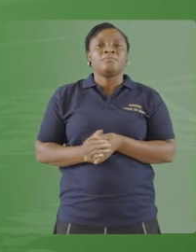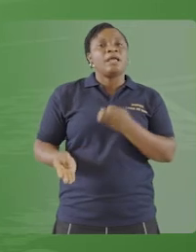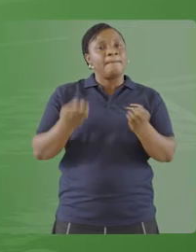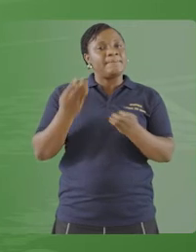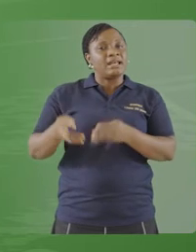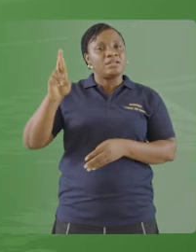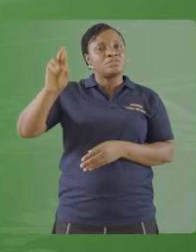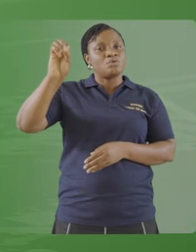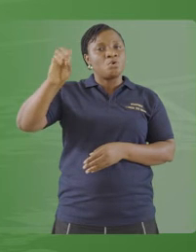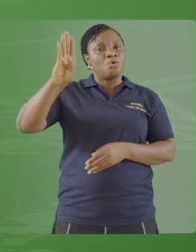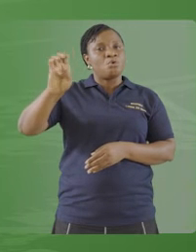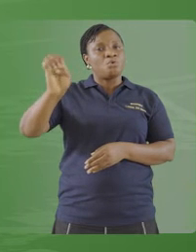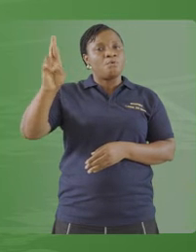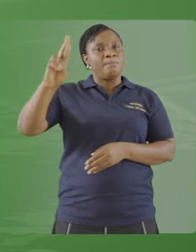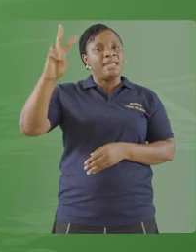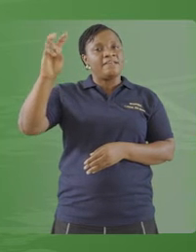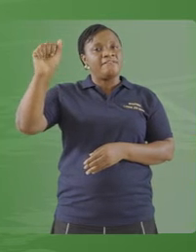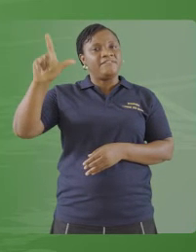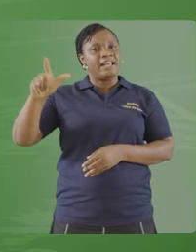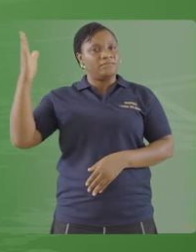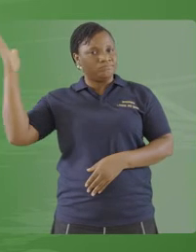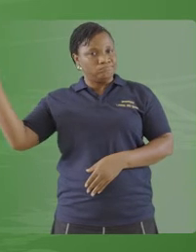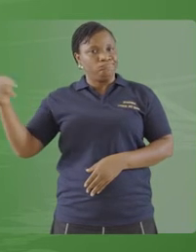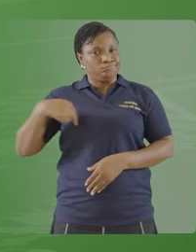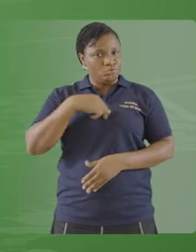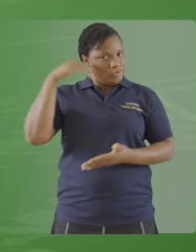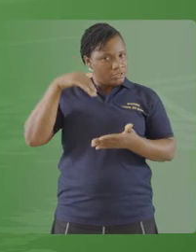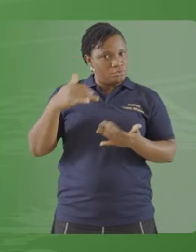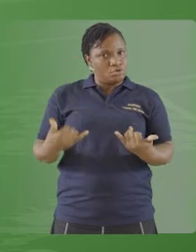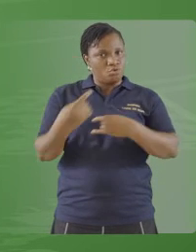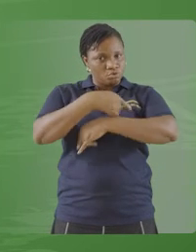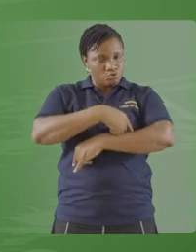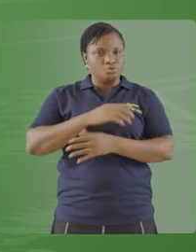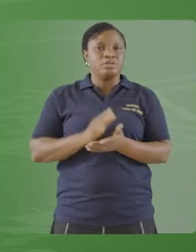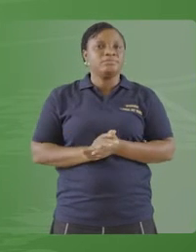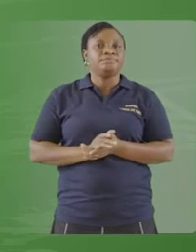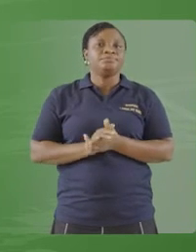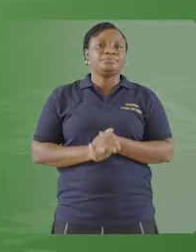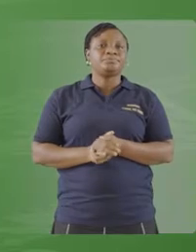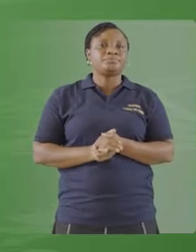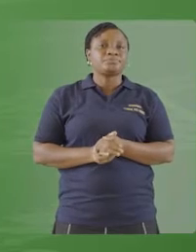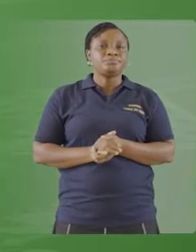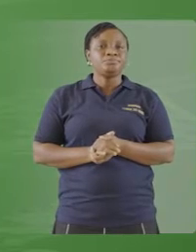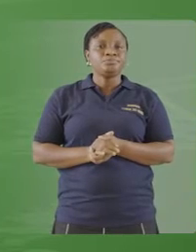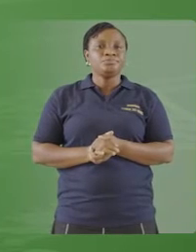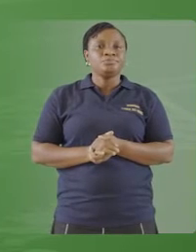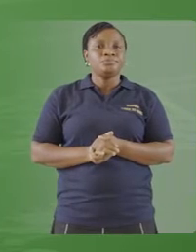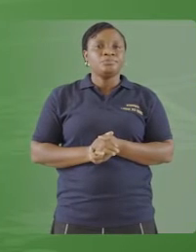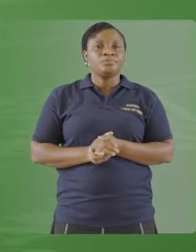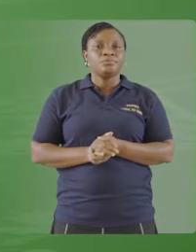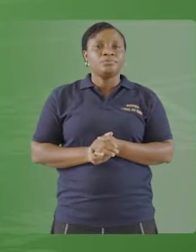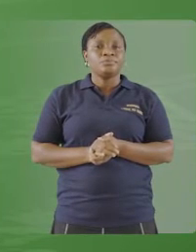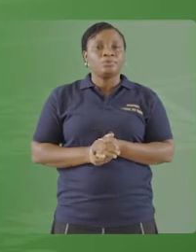et la balance Roberval que nous allons ensemble étudier aujourd'hui. Voyons ensemble